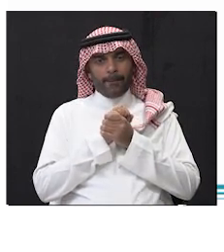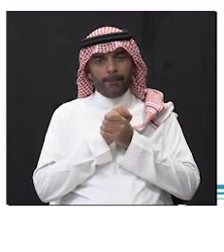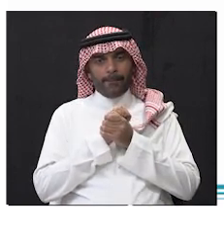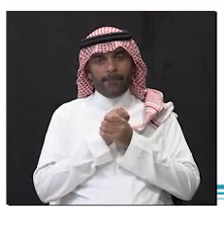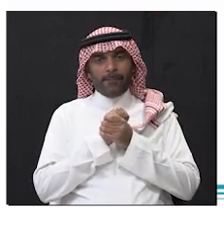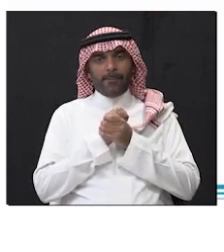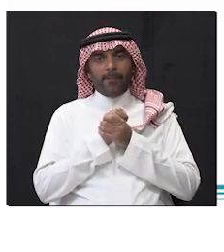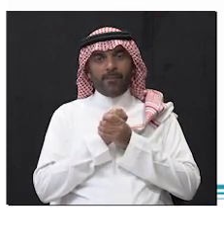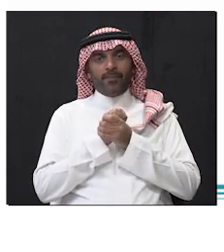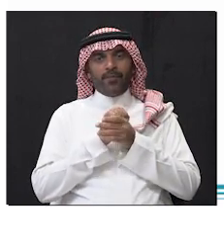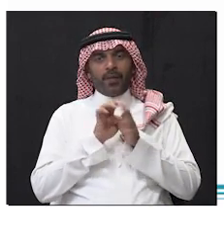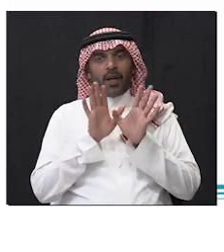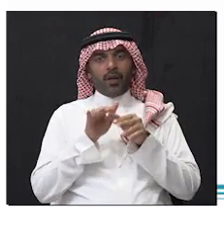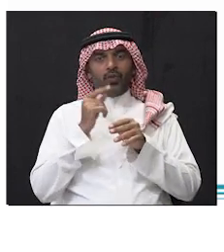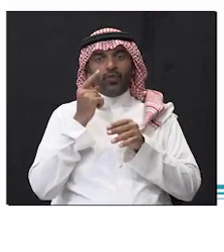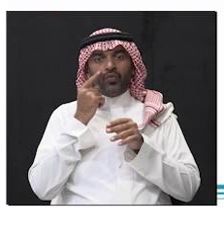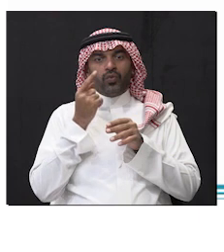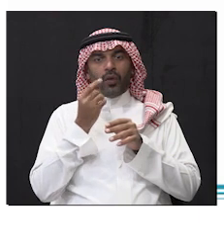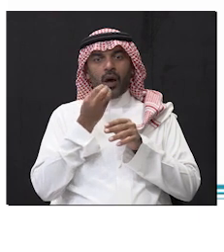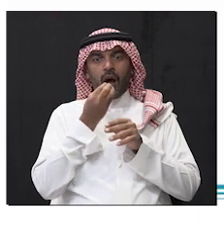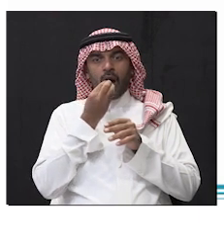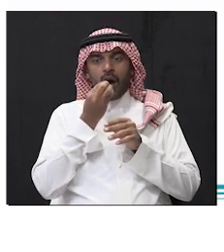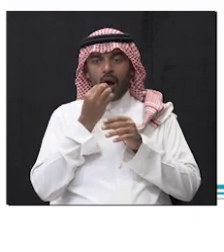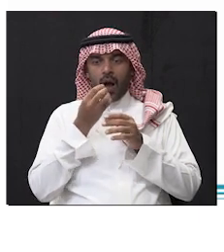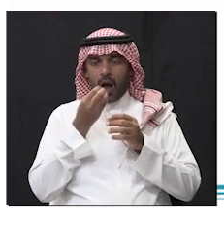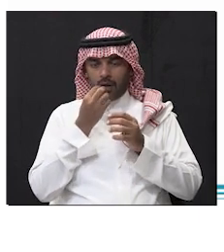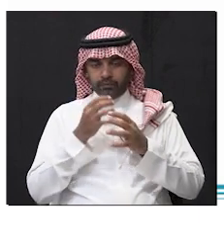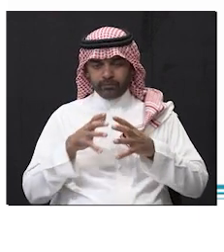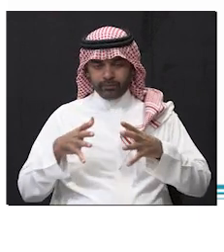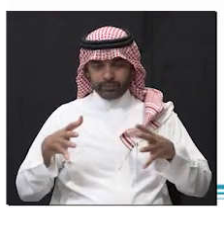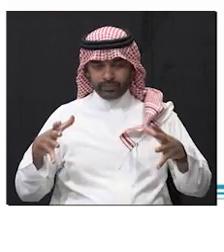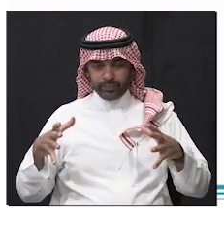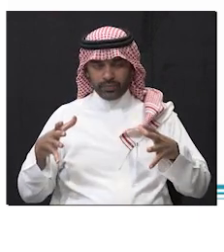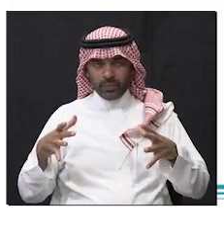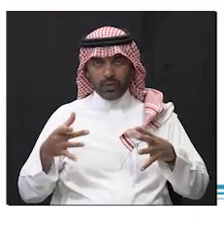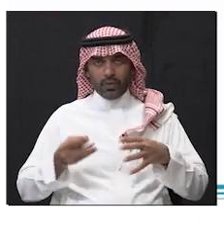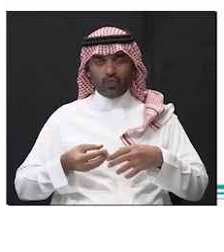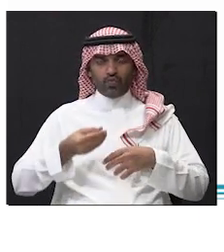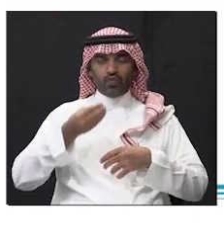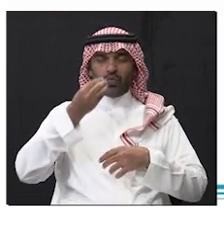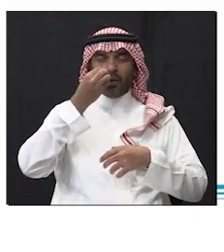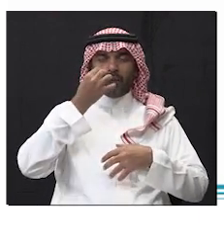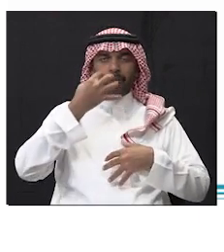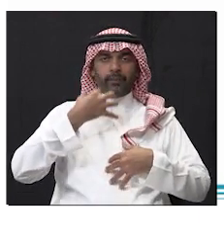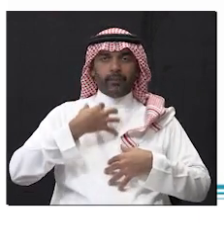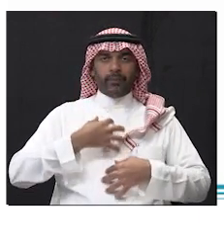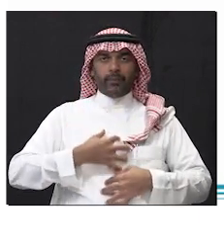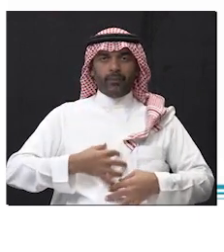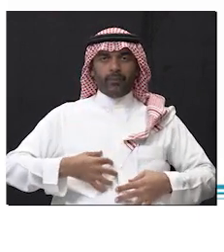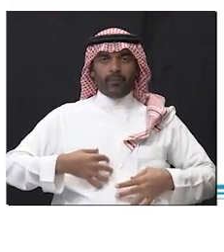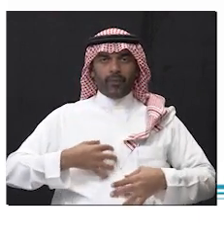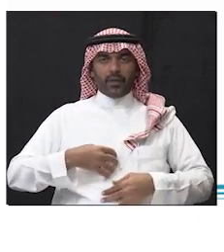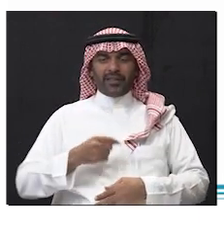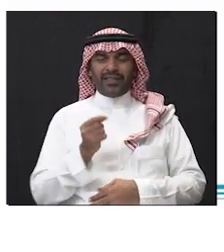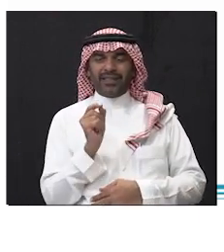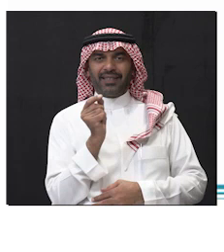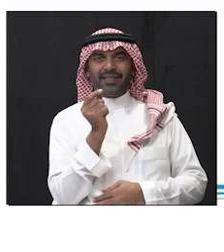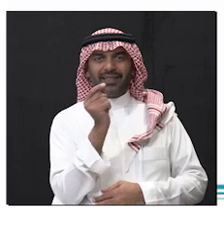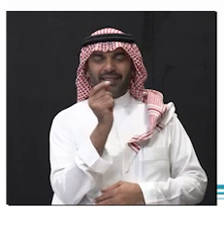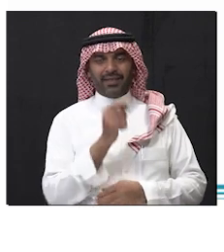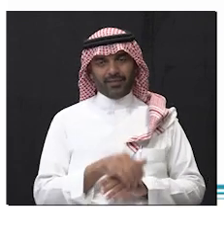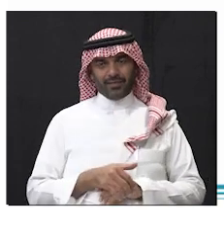الطعام الكبيرة إلى جزيئات صغيرة عن طريق الجهاز الهضمي. أحسنتم.